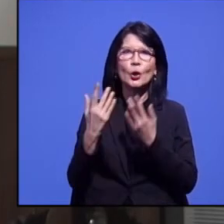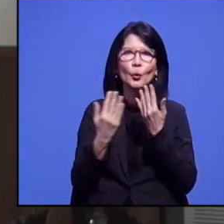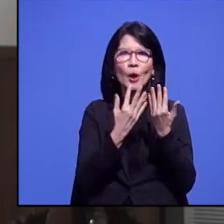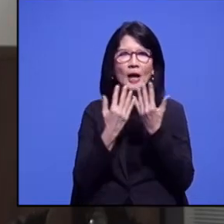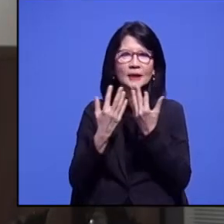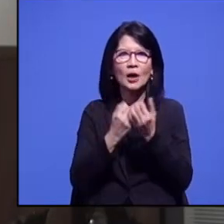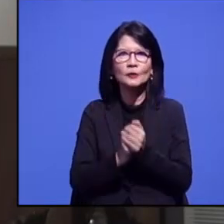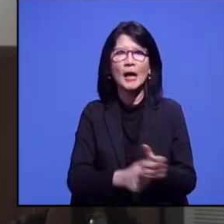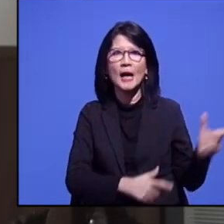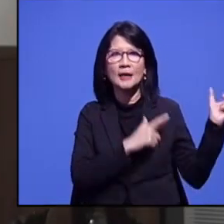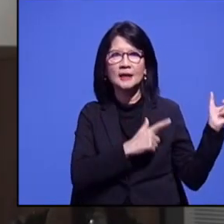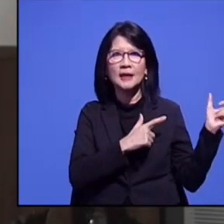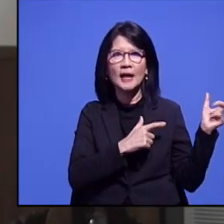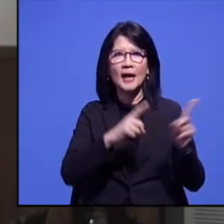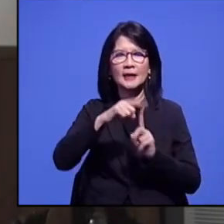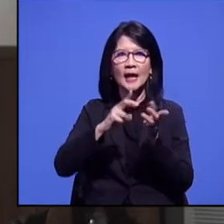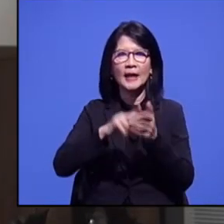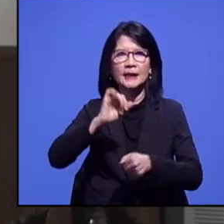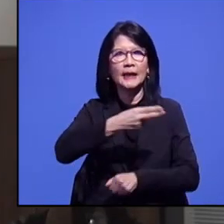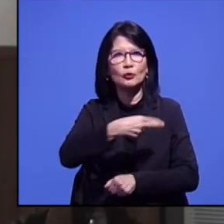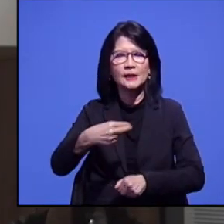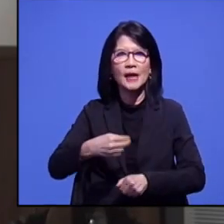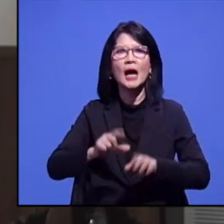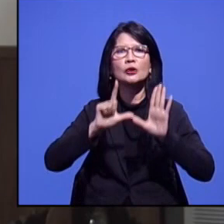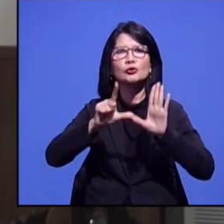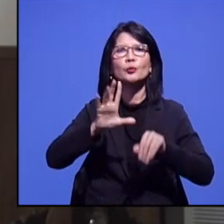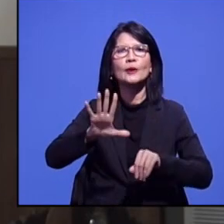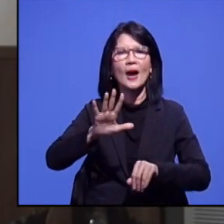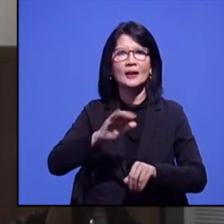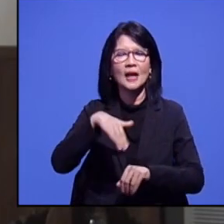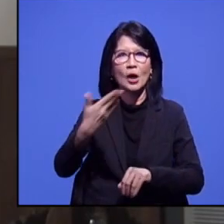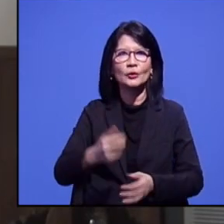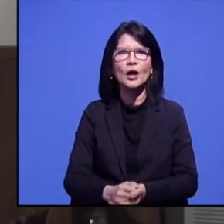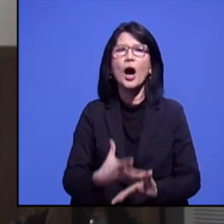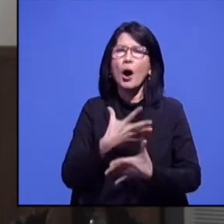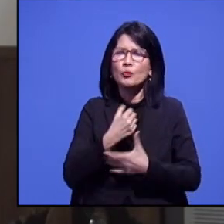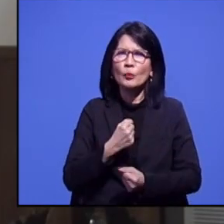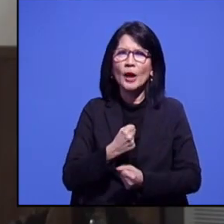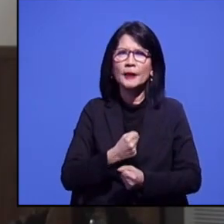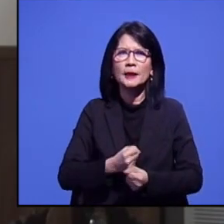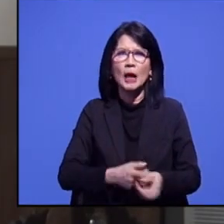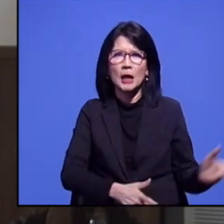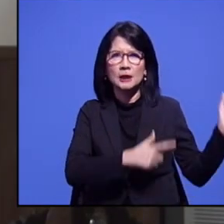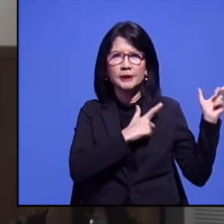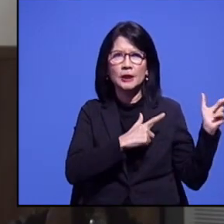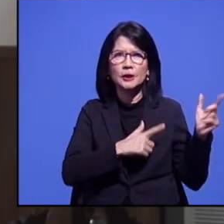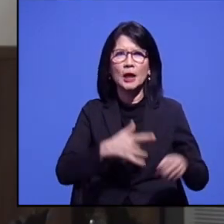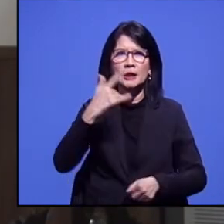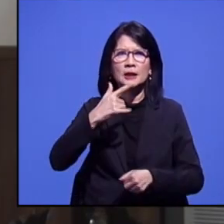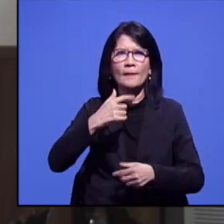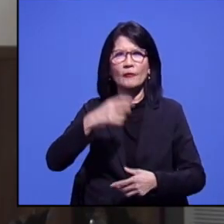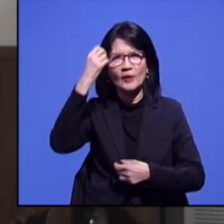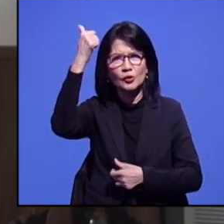Tentara Nasional Indonesia ke 75 semoga TNI semakin profesional